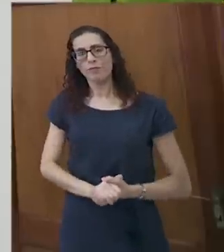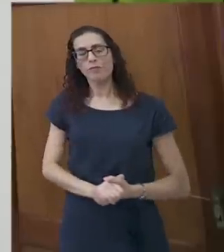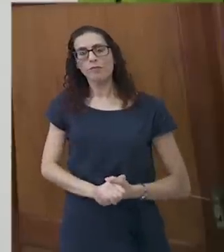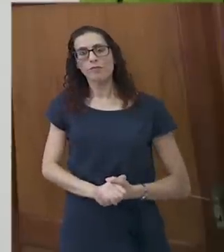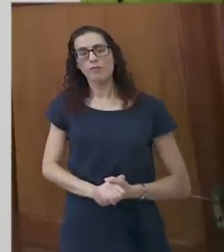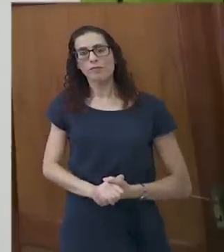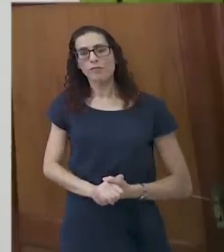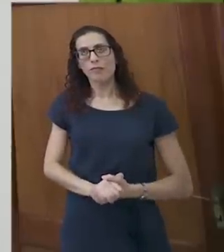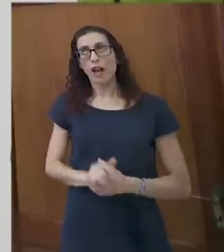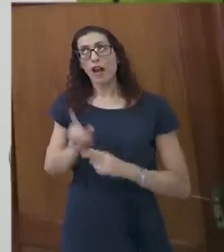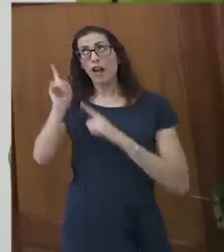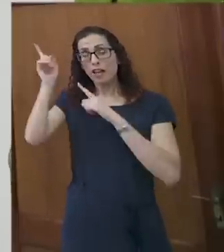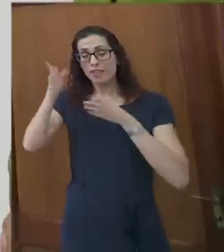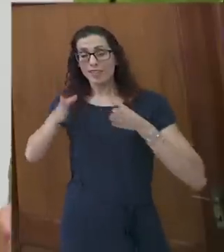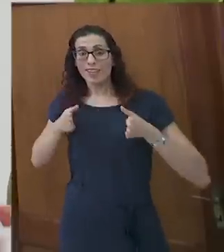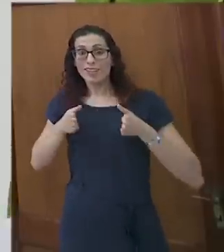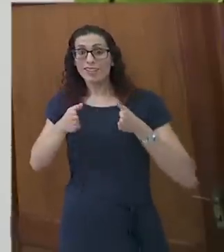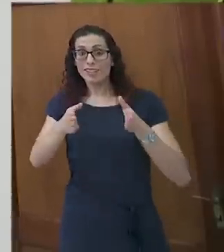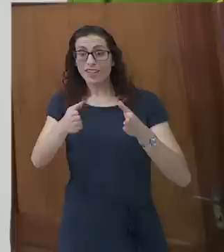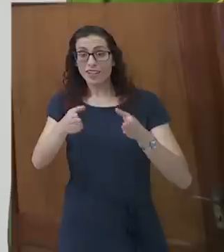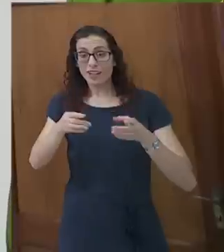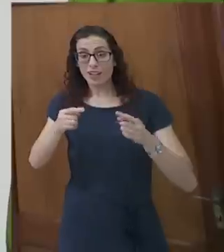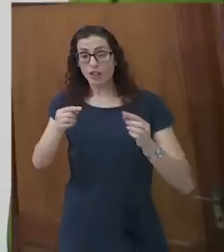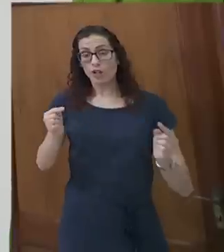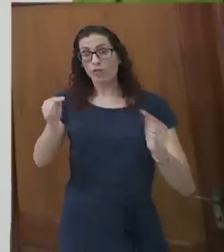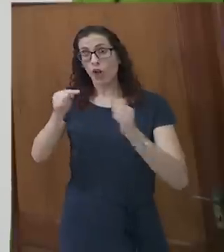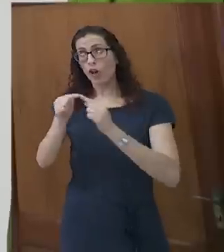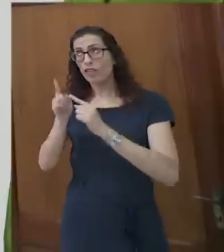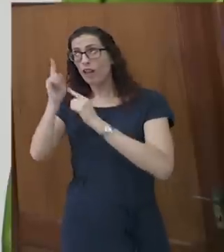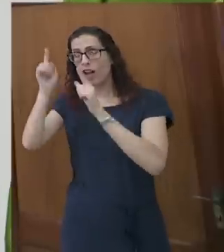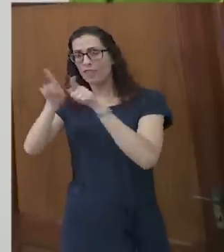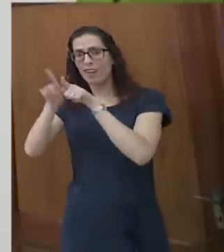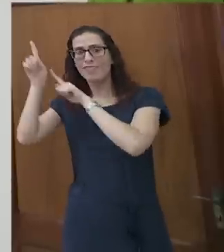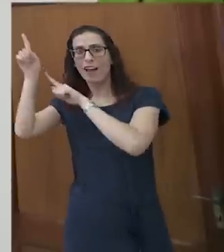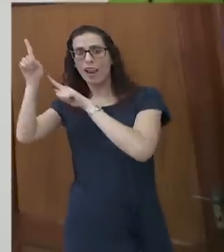Inti t-triq li twassalna inti l-missier mulej ħnejna.